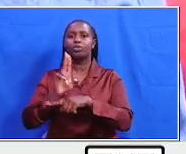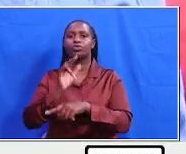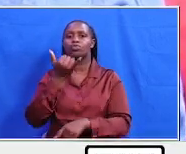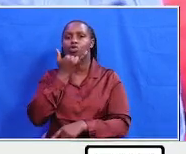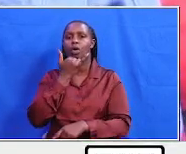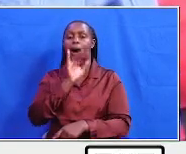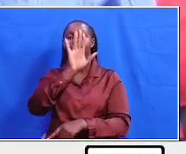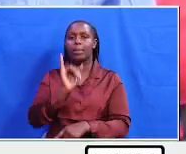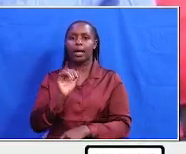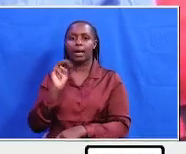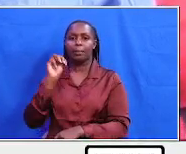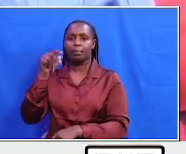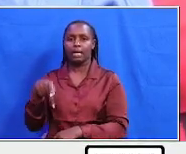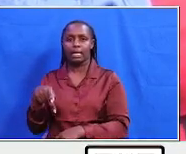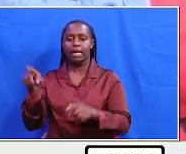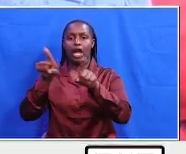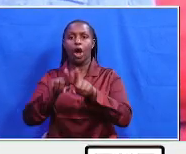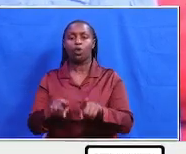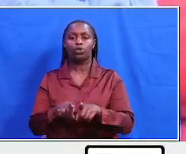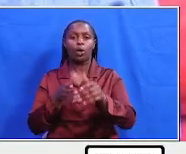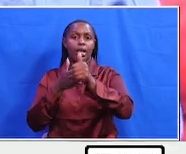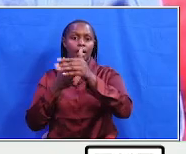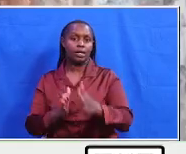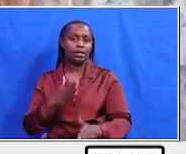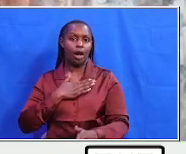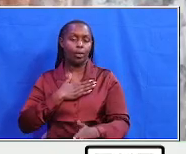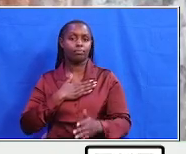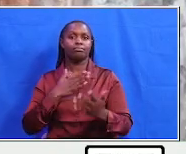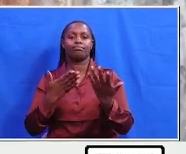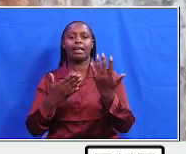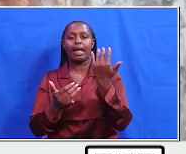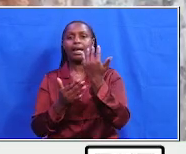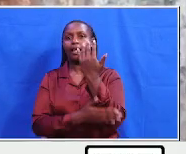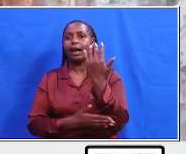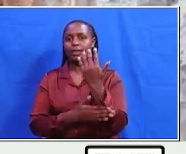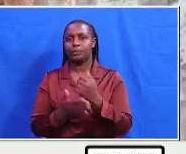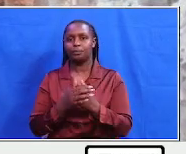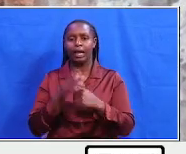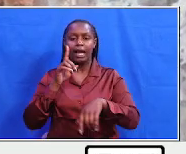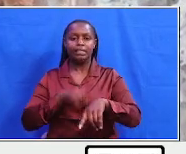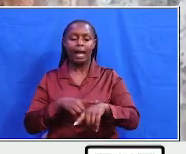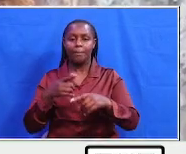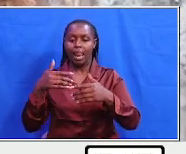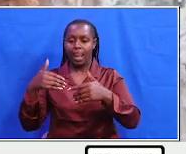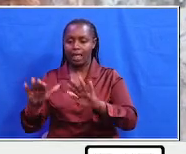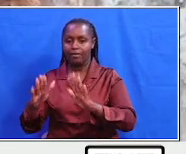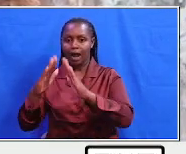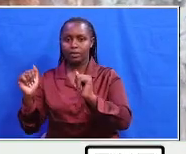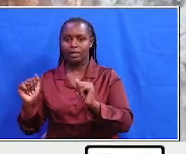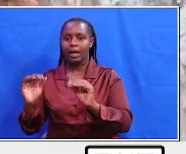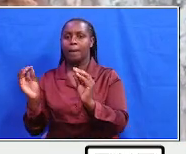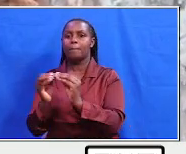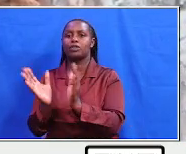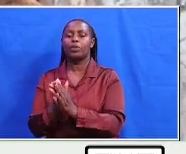our MPs and our legislators and our leaders in this country. Kutoka nje tu hivyo alikuta wazee walikuwa wanasema wao ni polisi